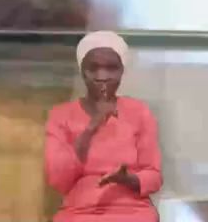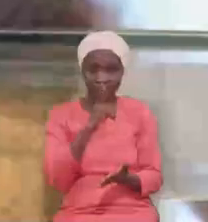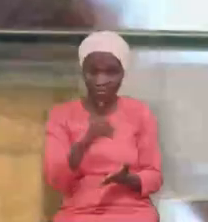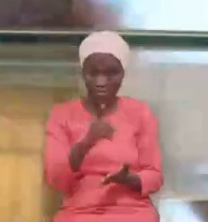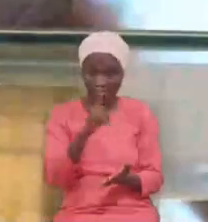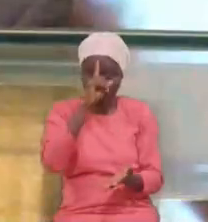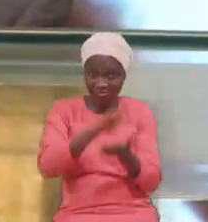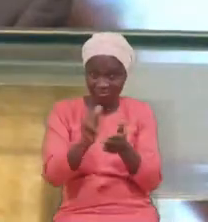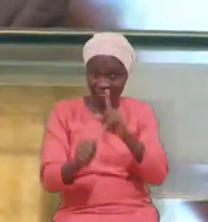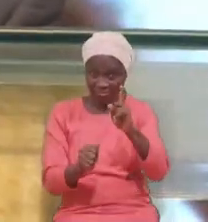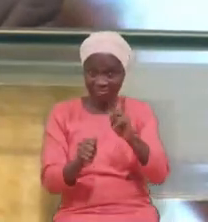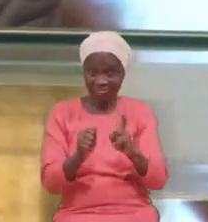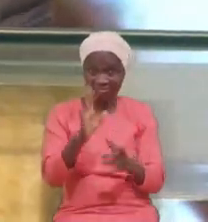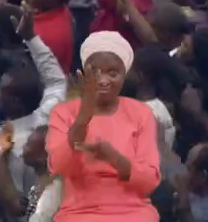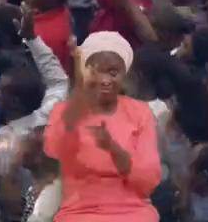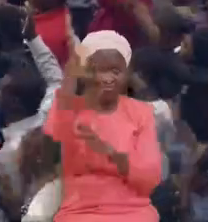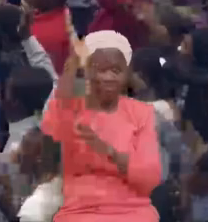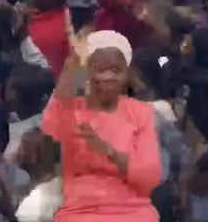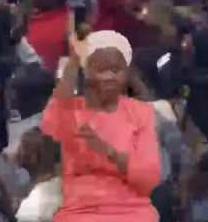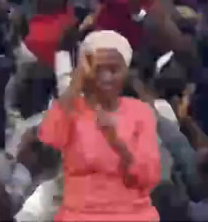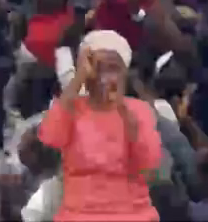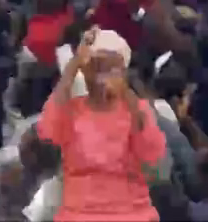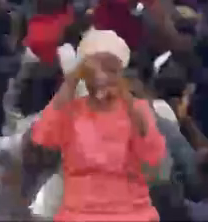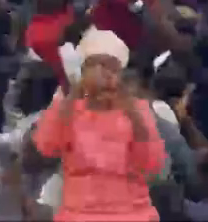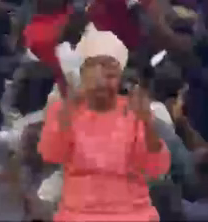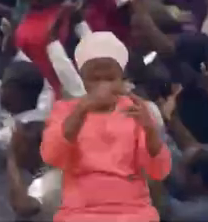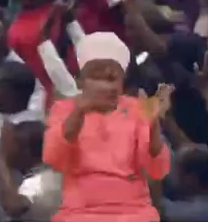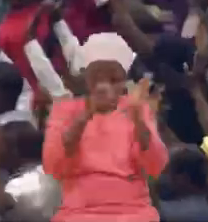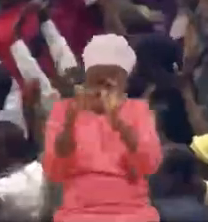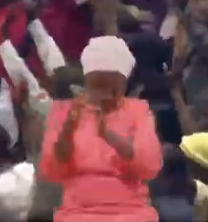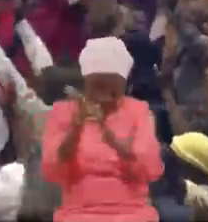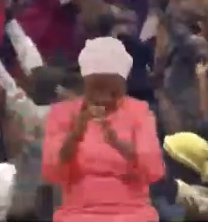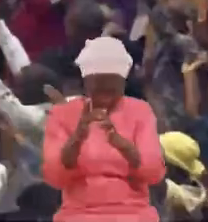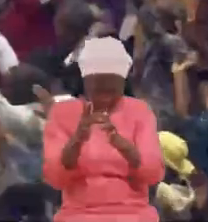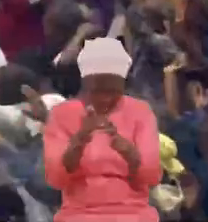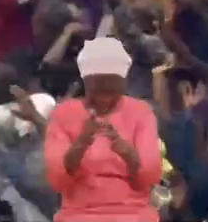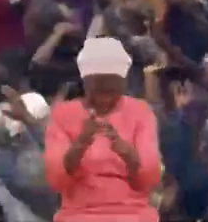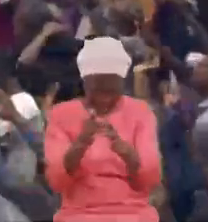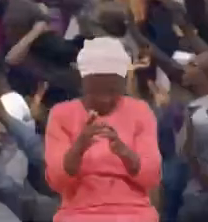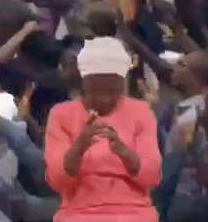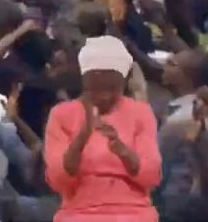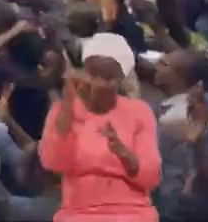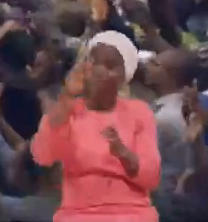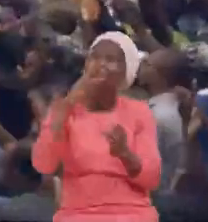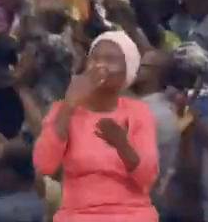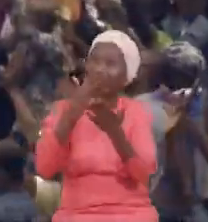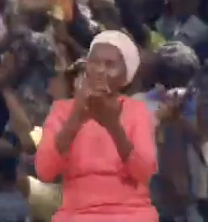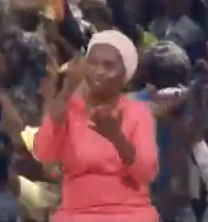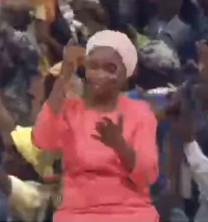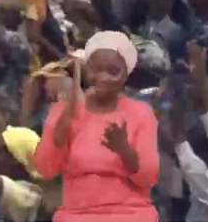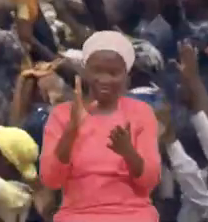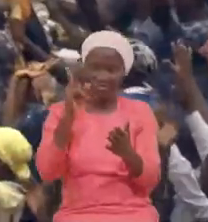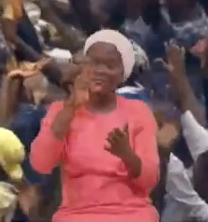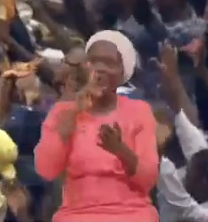Est-ce que c'est vrai pour vous? Où êtes-vous là-bas? Père, au nom de Jésus, tu es le bon